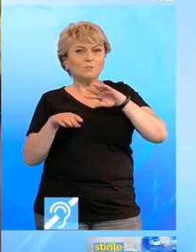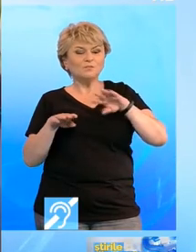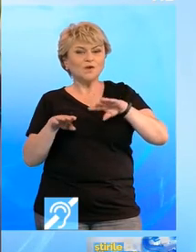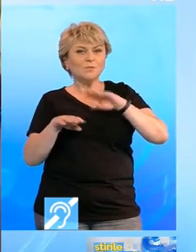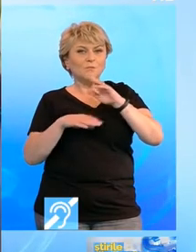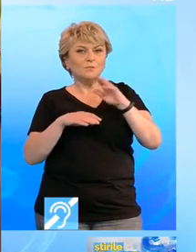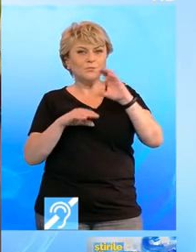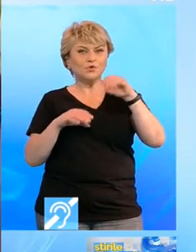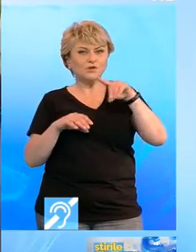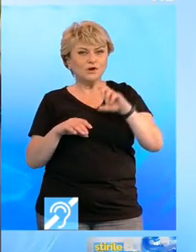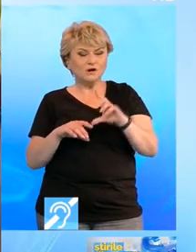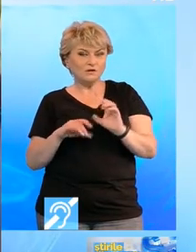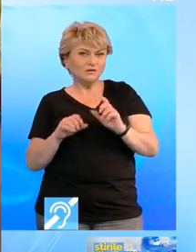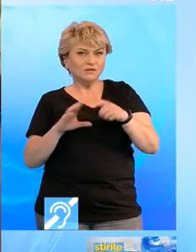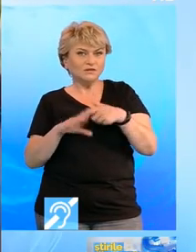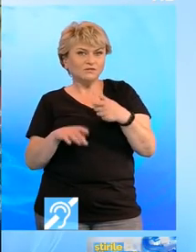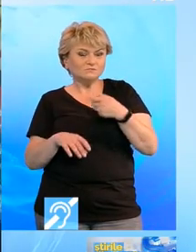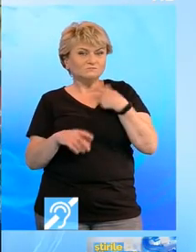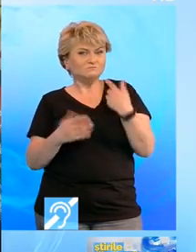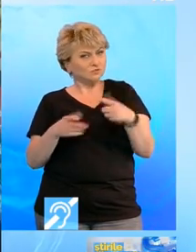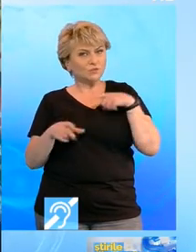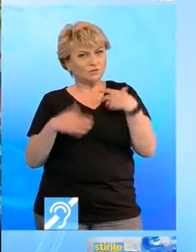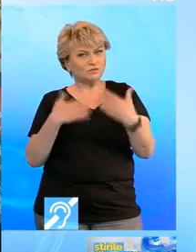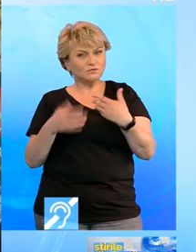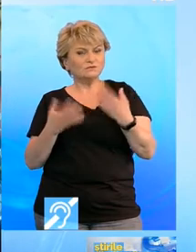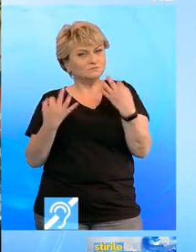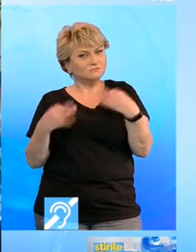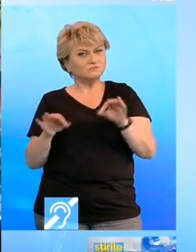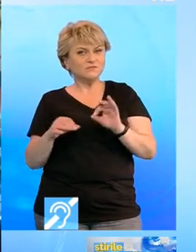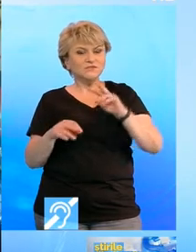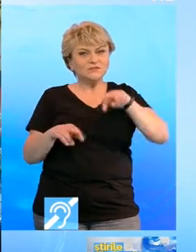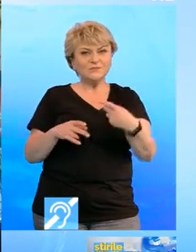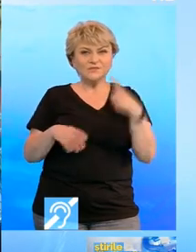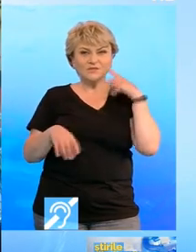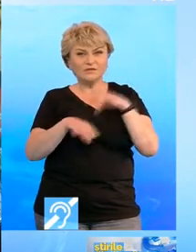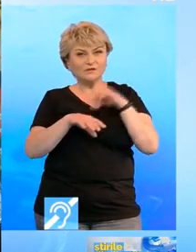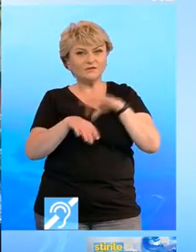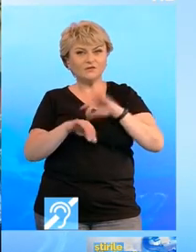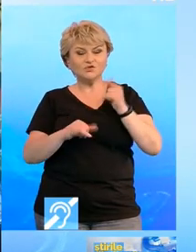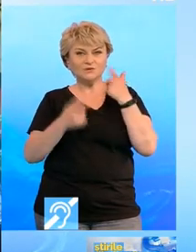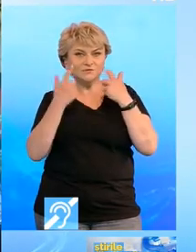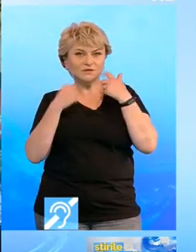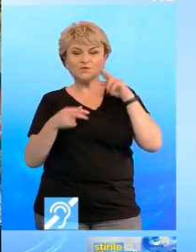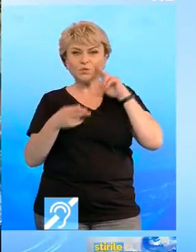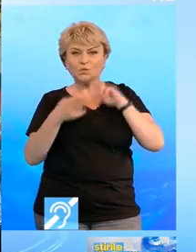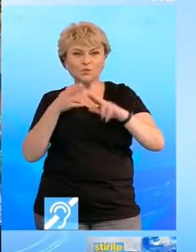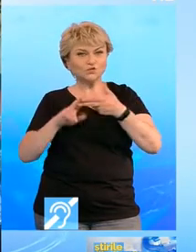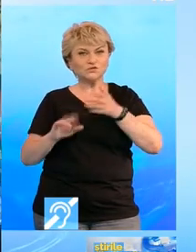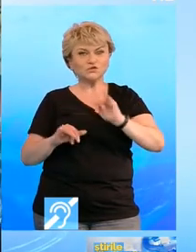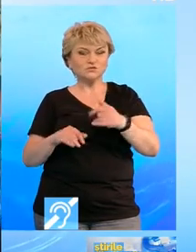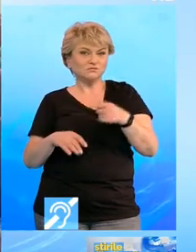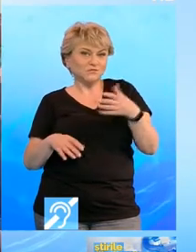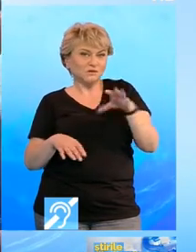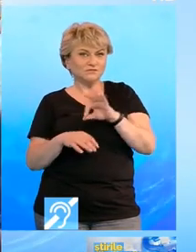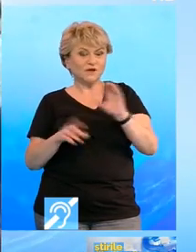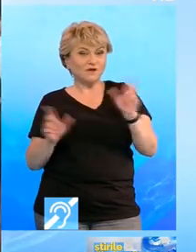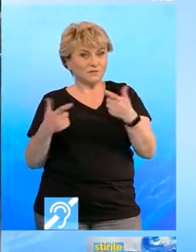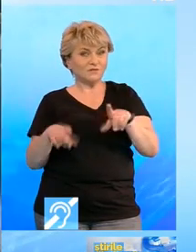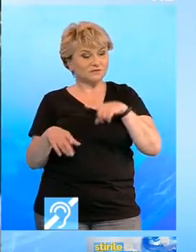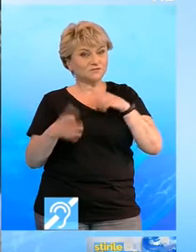de sesiuni paralele dinamice și interactive, favorizând schimbul de idei, de experiențe, de cunoștințe, inclusiv astăzi. Evenimentul